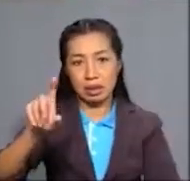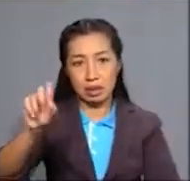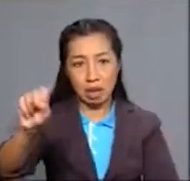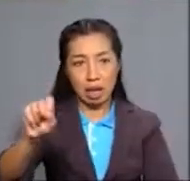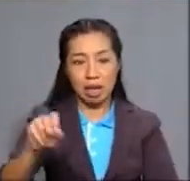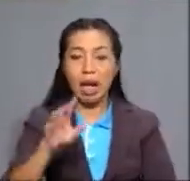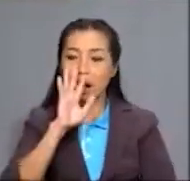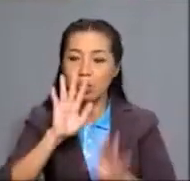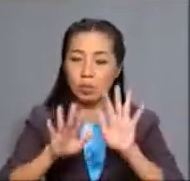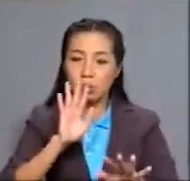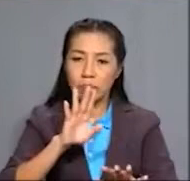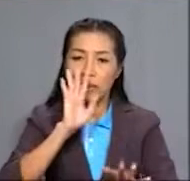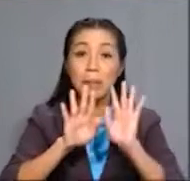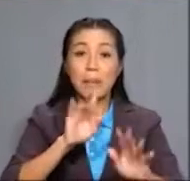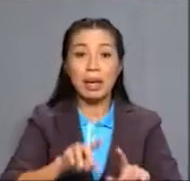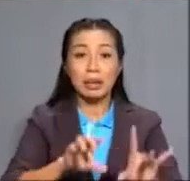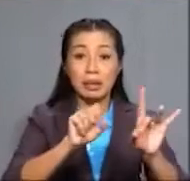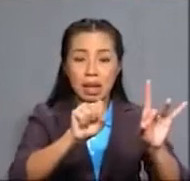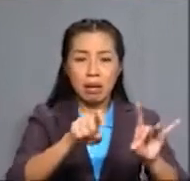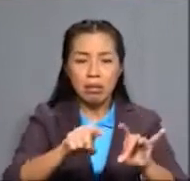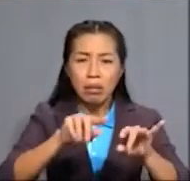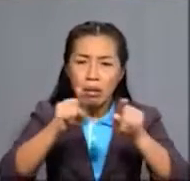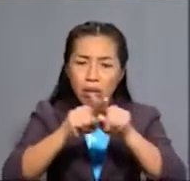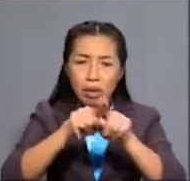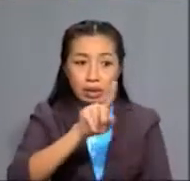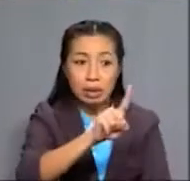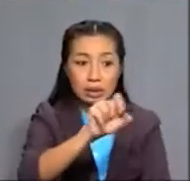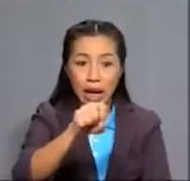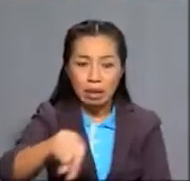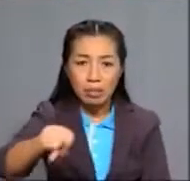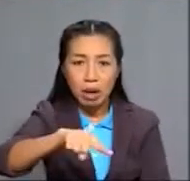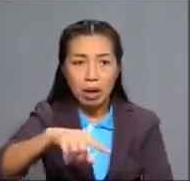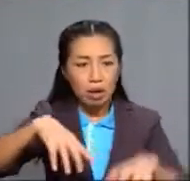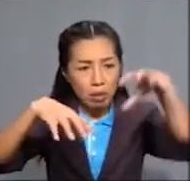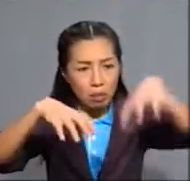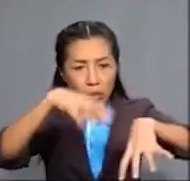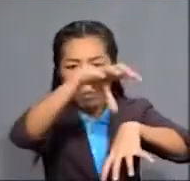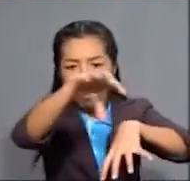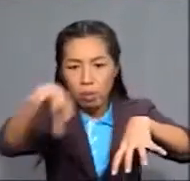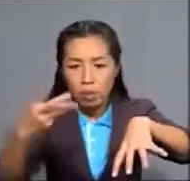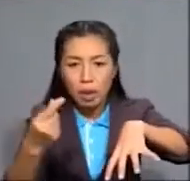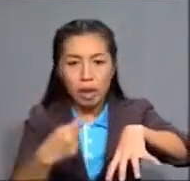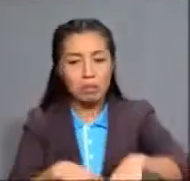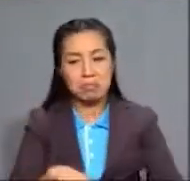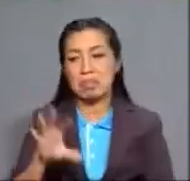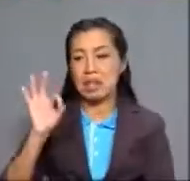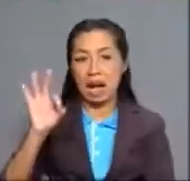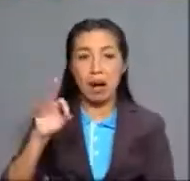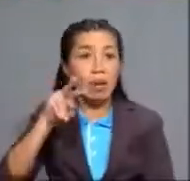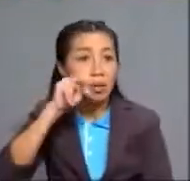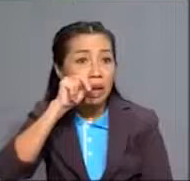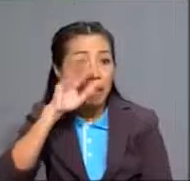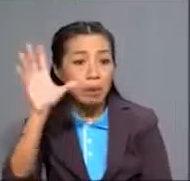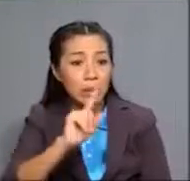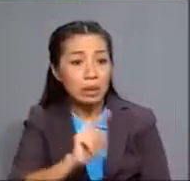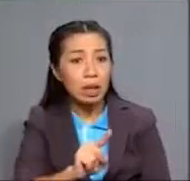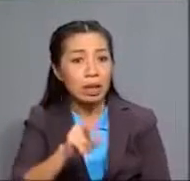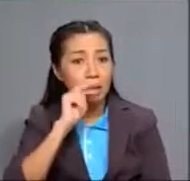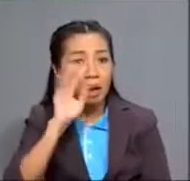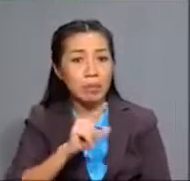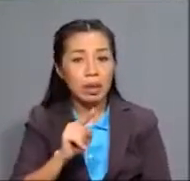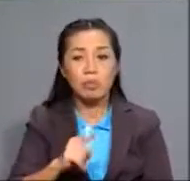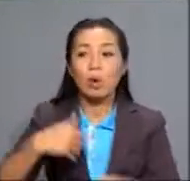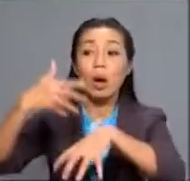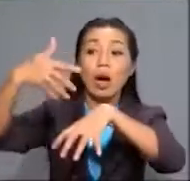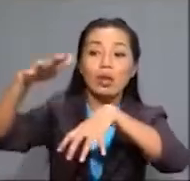ละแสน แล้วมีกี่โรงนะคะ ตัวนี้มี9โรงเรือนครับ ครับแล้วน้ำท่าที่ใช้นี่เราเอามาจากไหนฮะ จะอยู่ข้